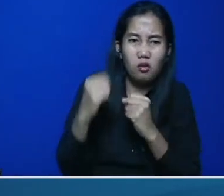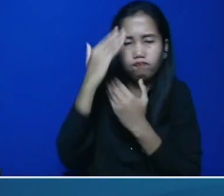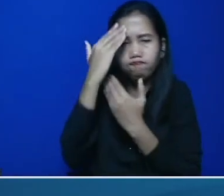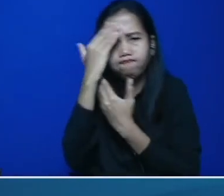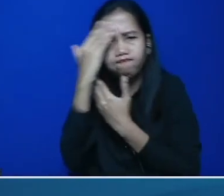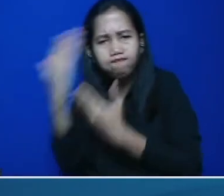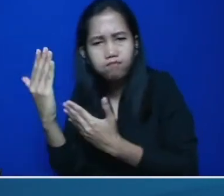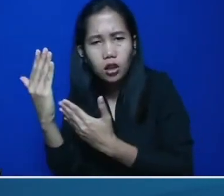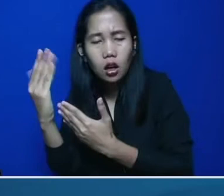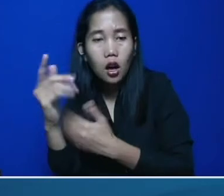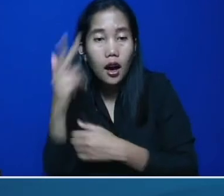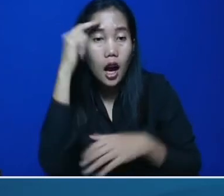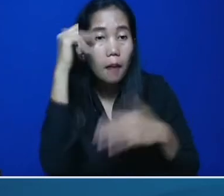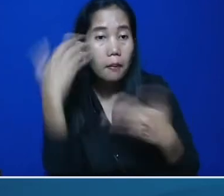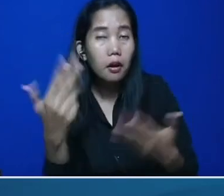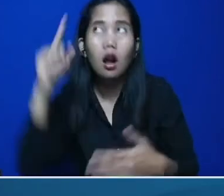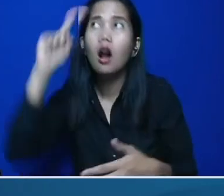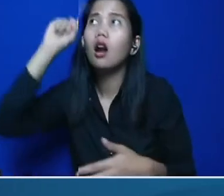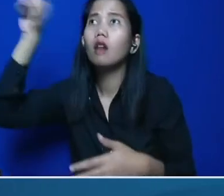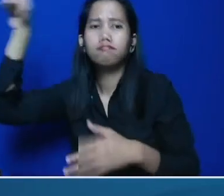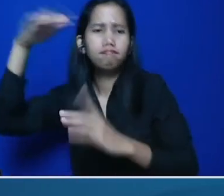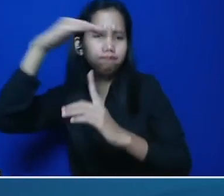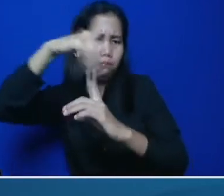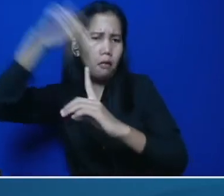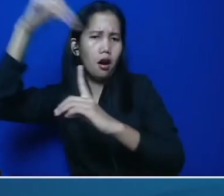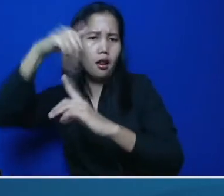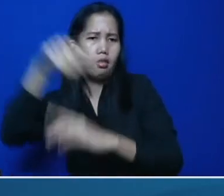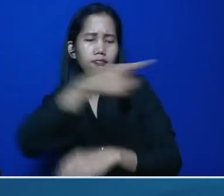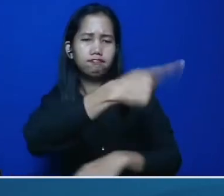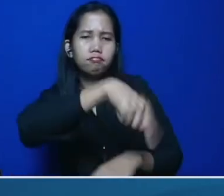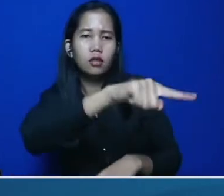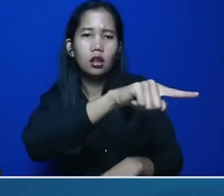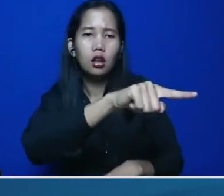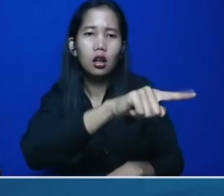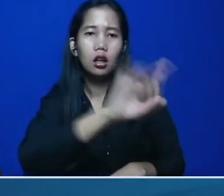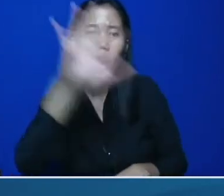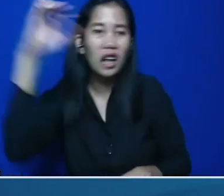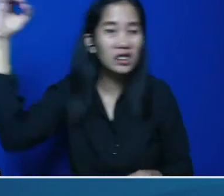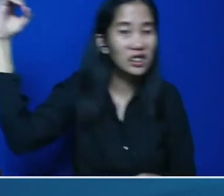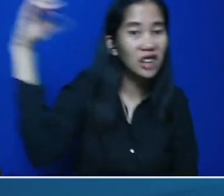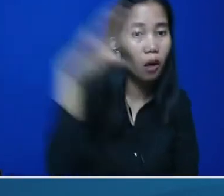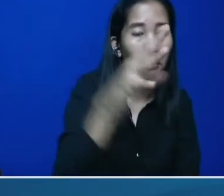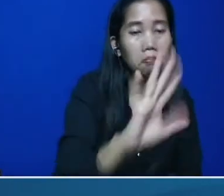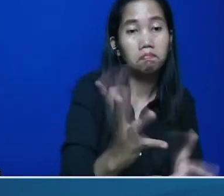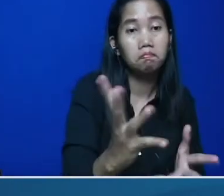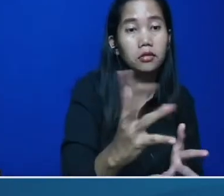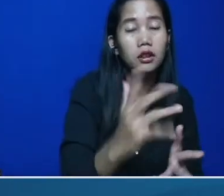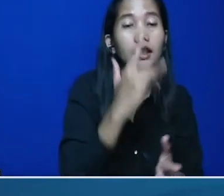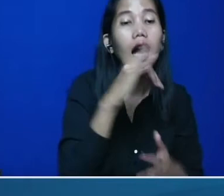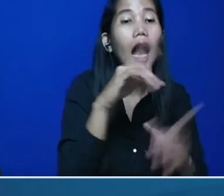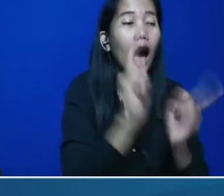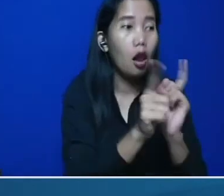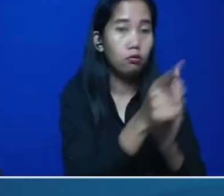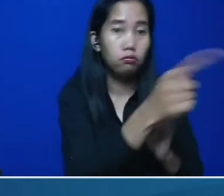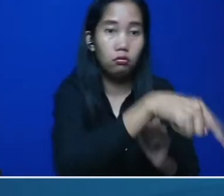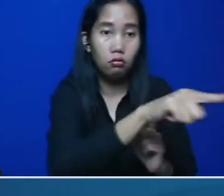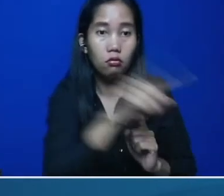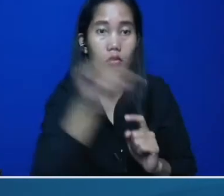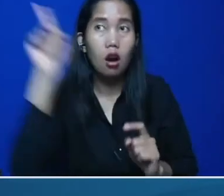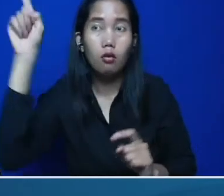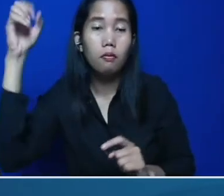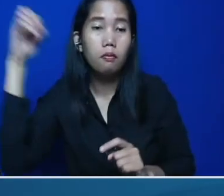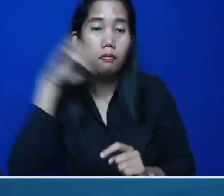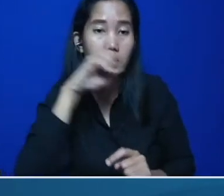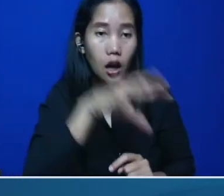tetapi mereka memberlakukan yang jahat dimataku dan lebih menyukai apa